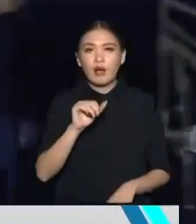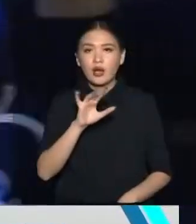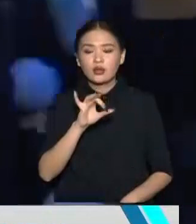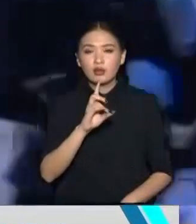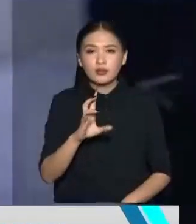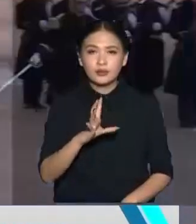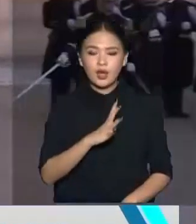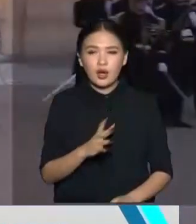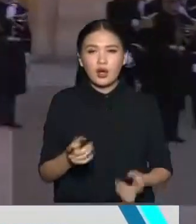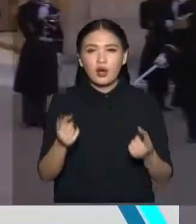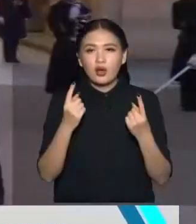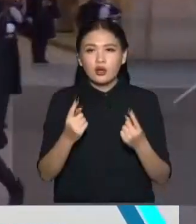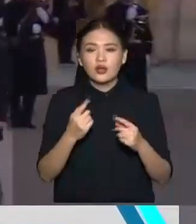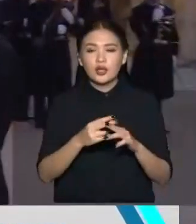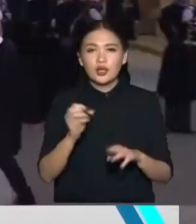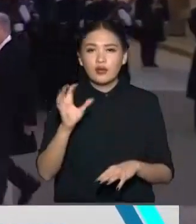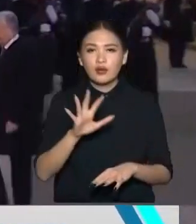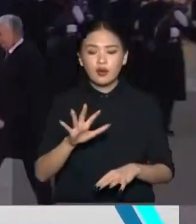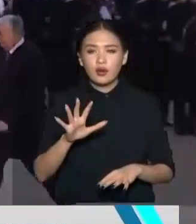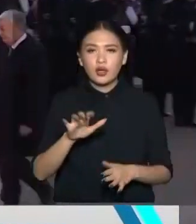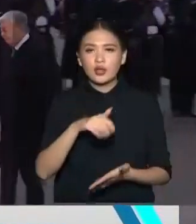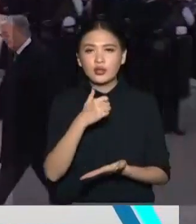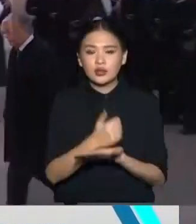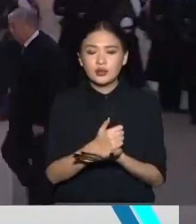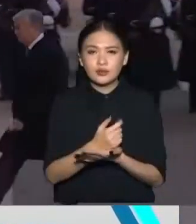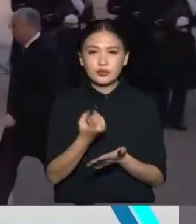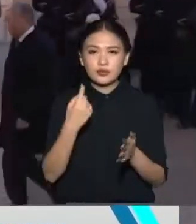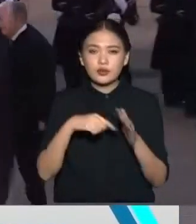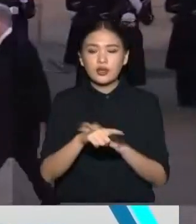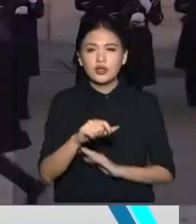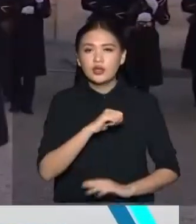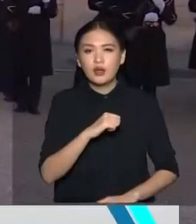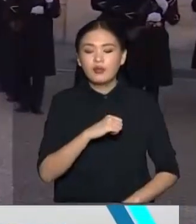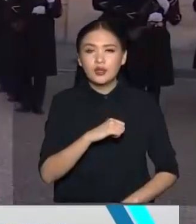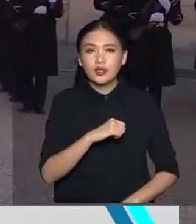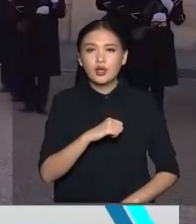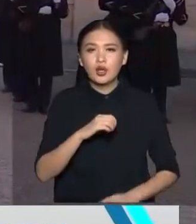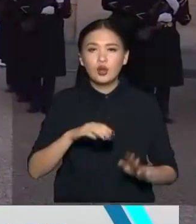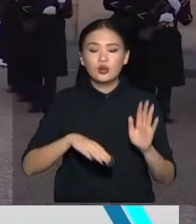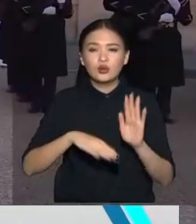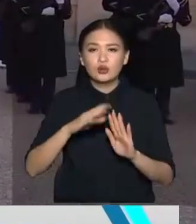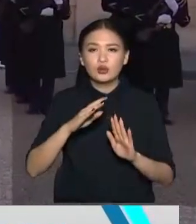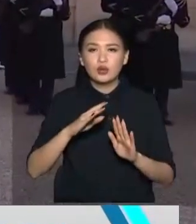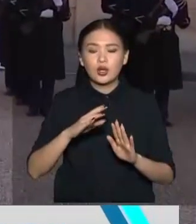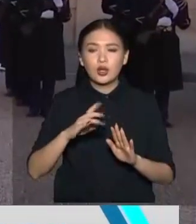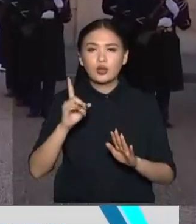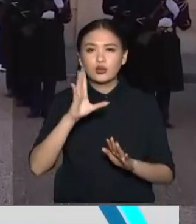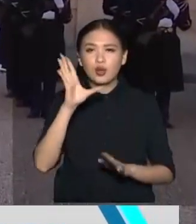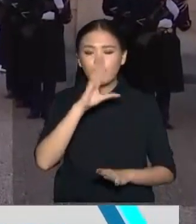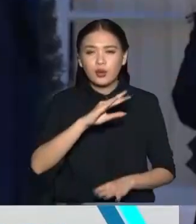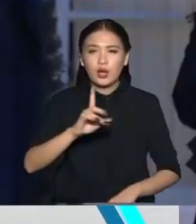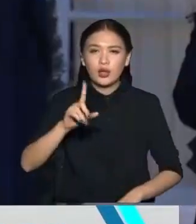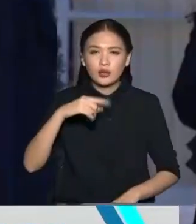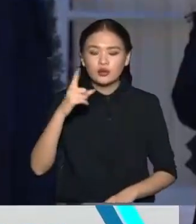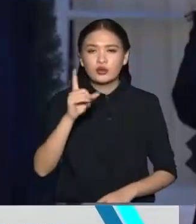таңда өтті европалық басшылардың ішіндегі ең ықпалды өзінің сөзі өтетін